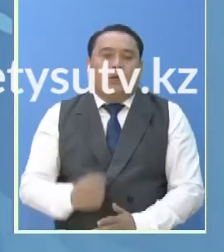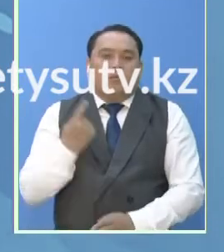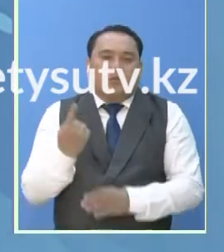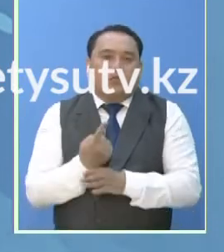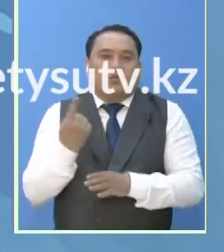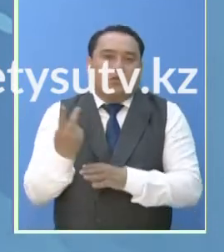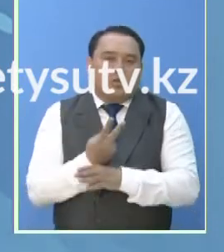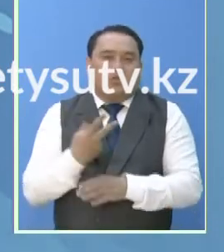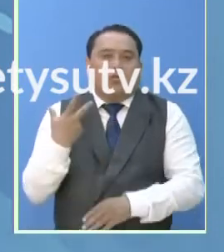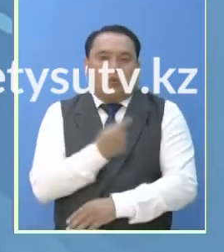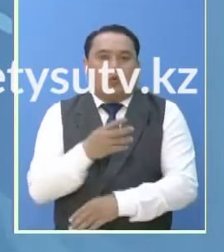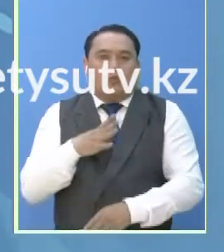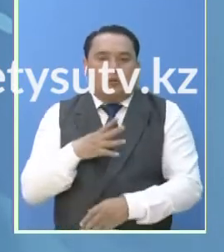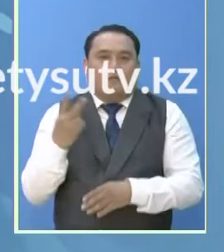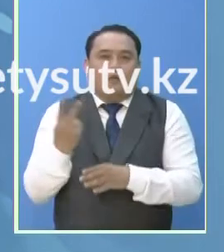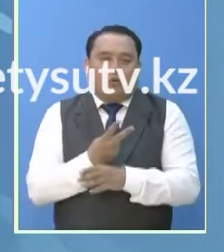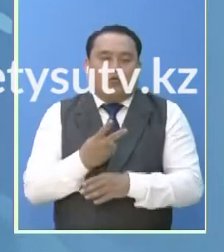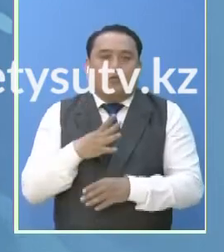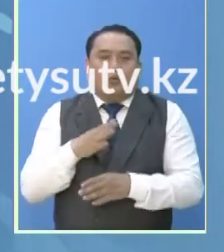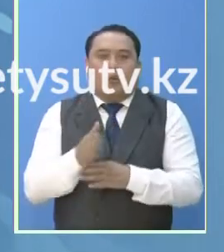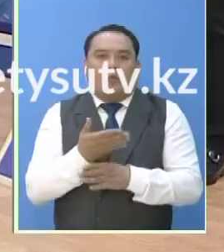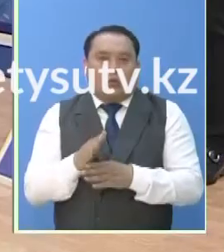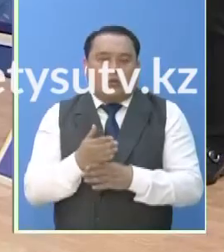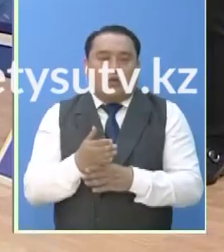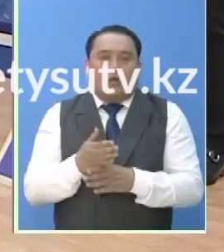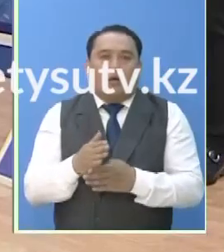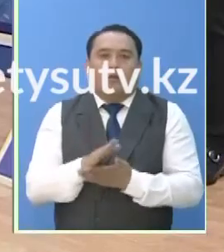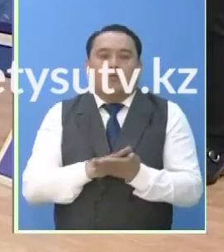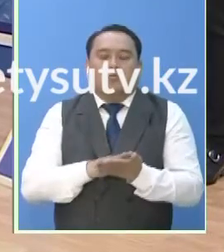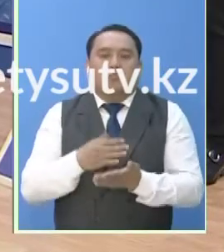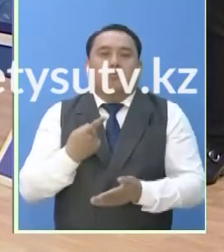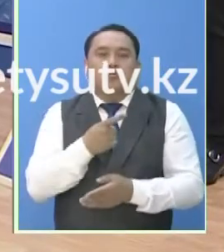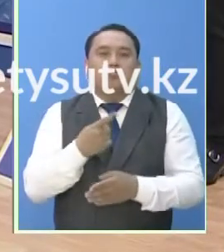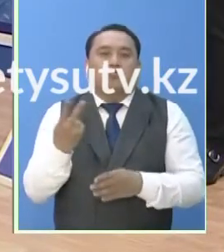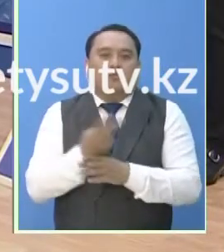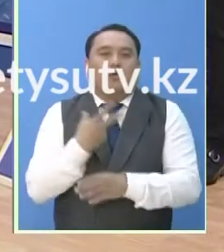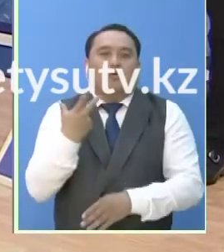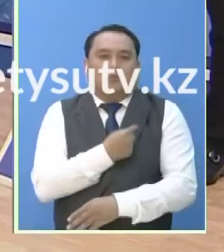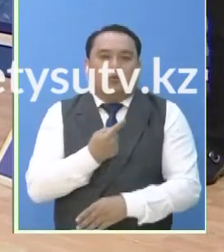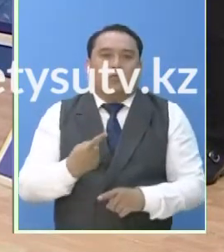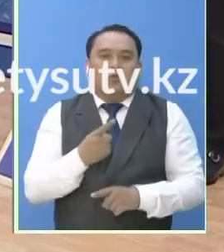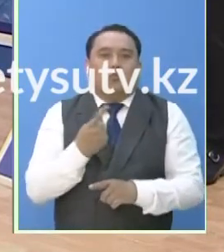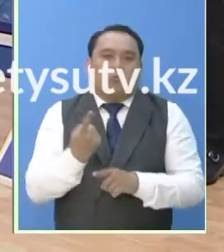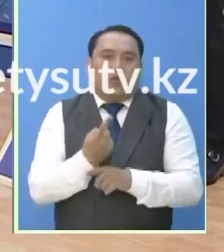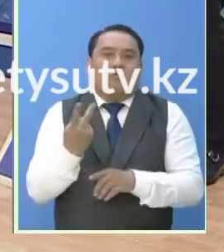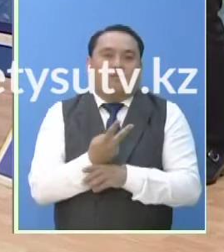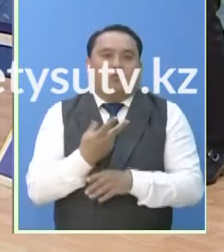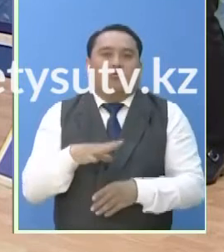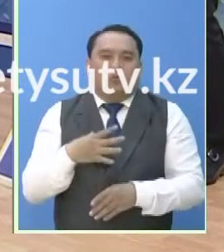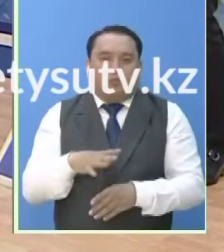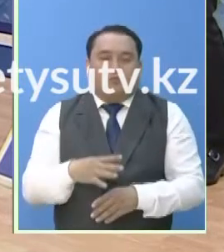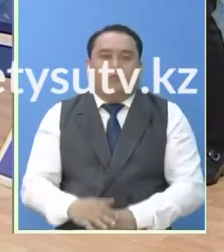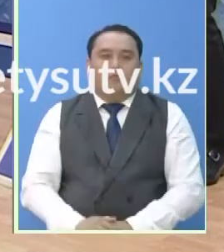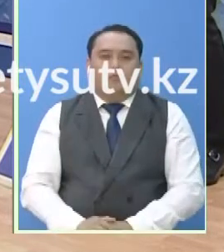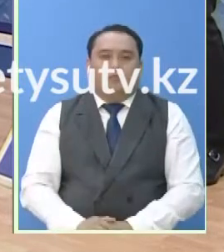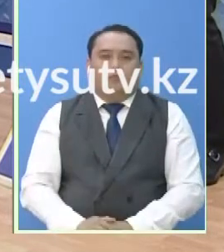компонентті де алдым деп. Дәл осы вакцинаны екі компонентке бөлуде қандай мән жатыр? Не үшін біз екі компонент аламыз? Біріншісін, екіншісін деген сынды. Қазір бұл